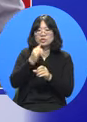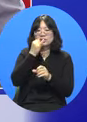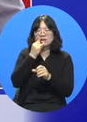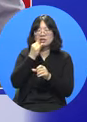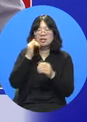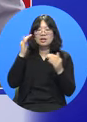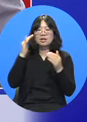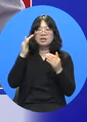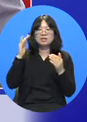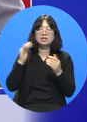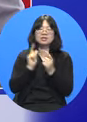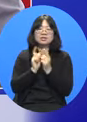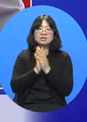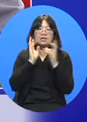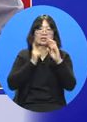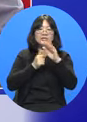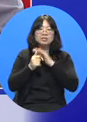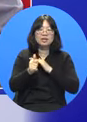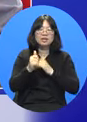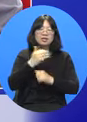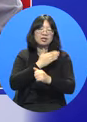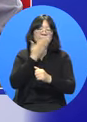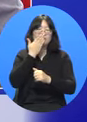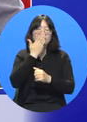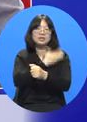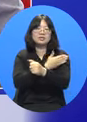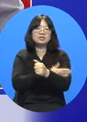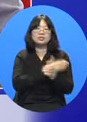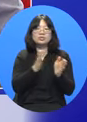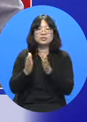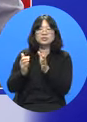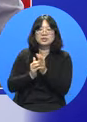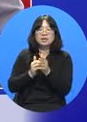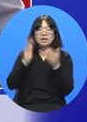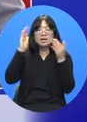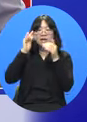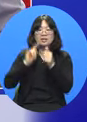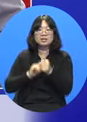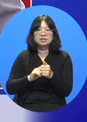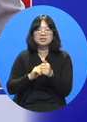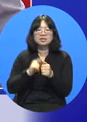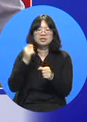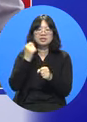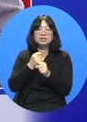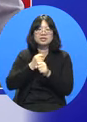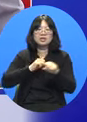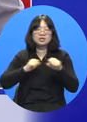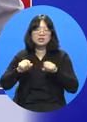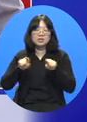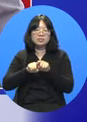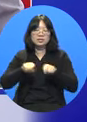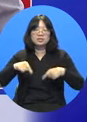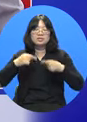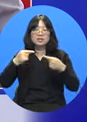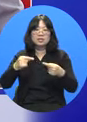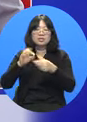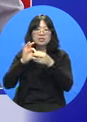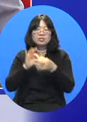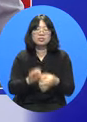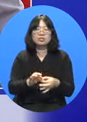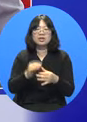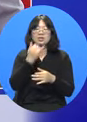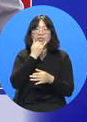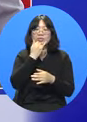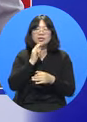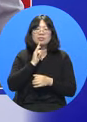그 아이들 바로 현장 가가지고 할수 있는 능력이 갖춰진 거예요. 그럼 그 아이들이 생산활동에 같이 참여하면서 배움이 지금 뭐 독일에서 지금